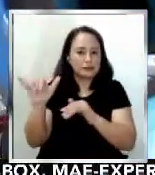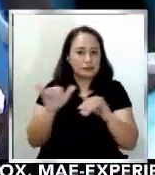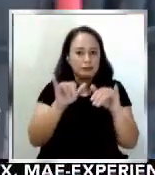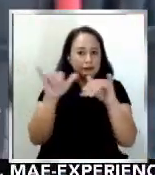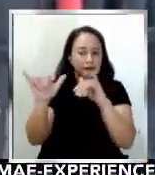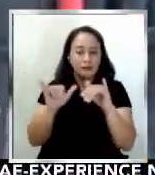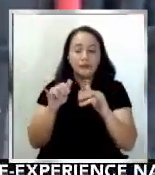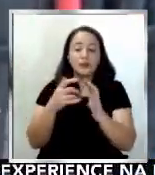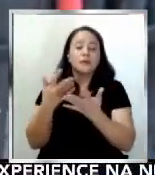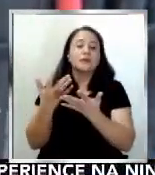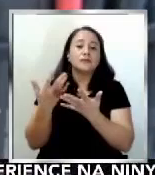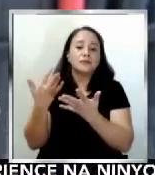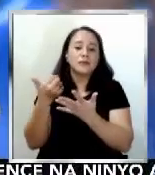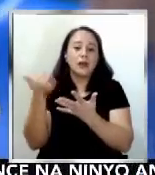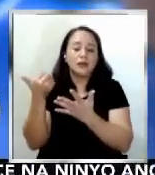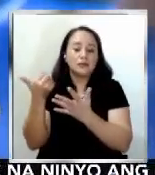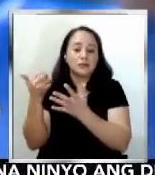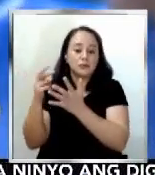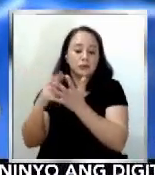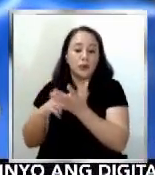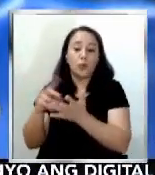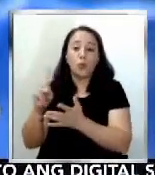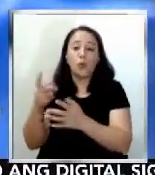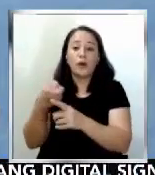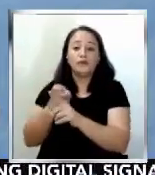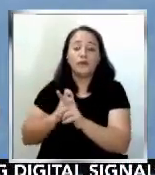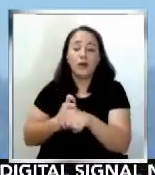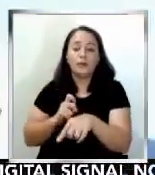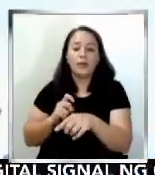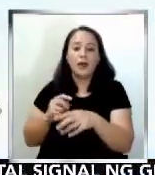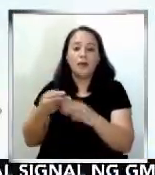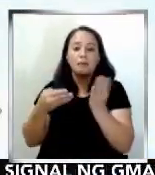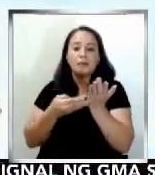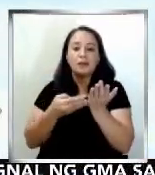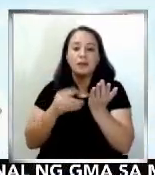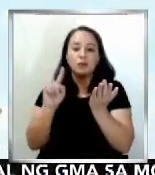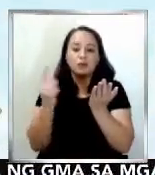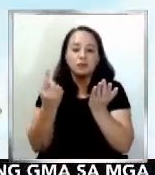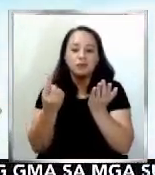record, battery ang power source ng hoverboard ni Kix.